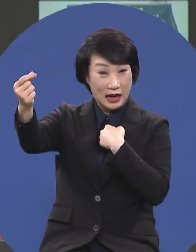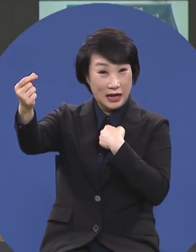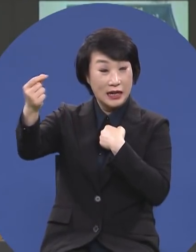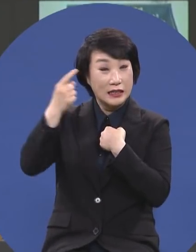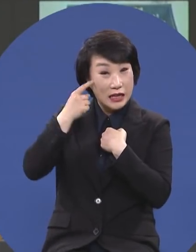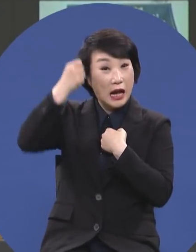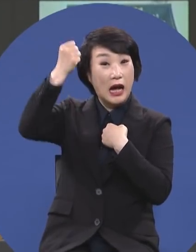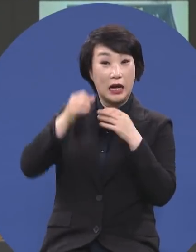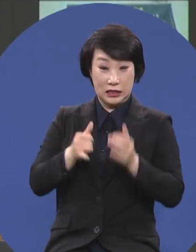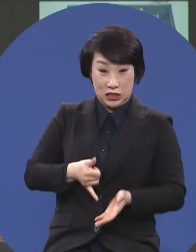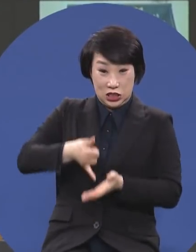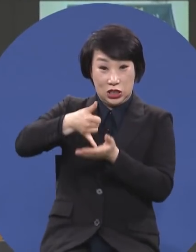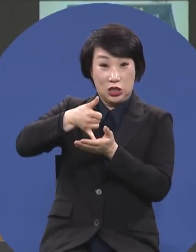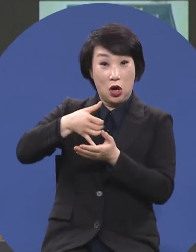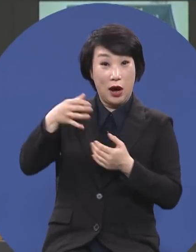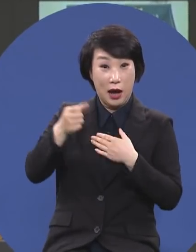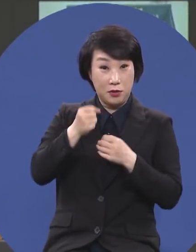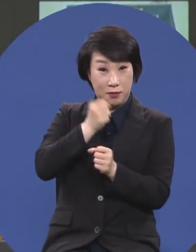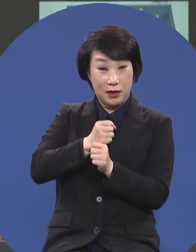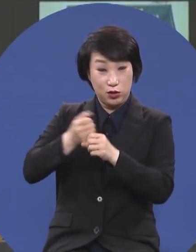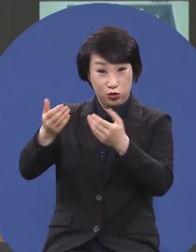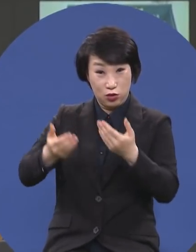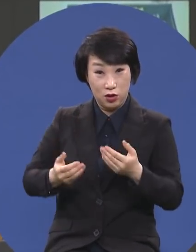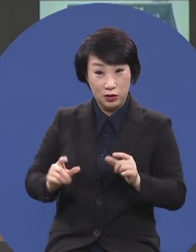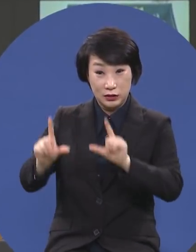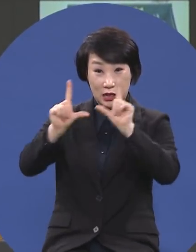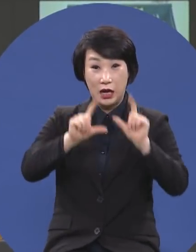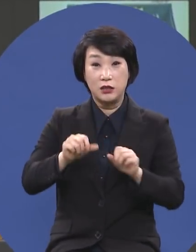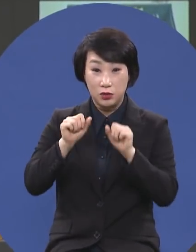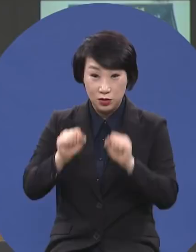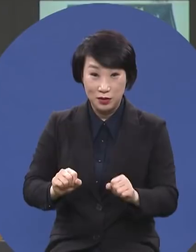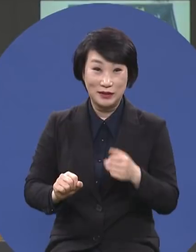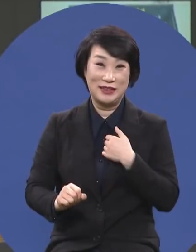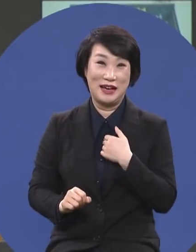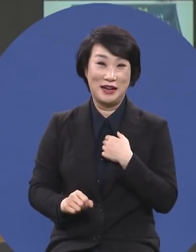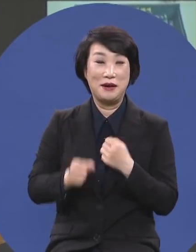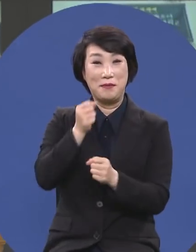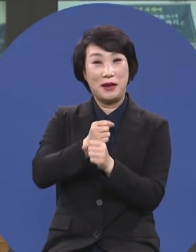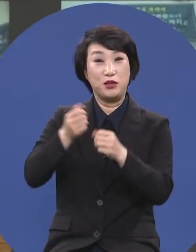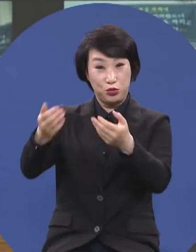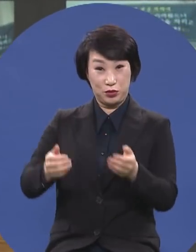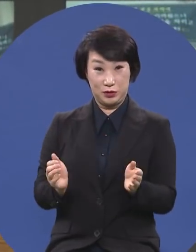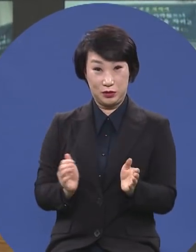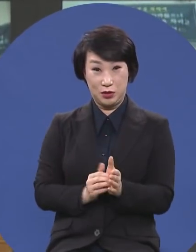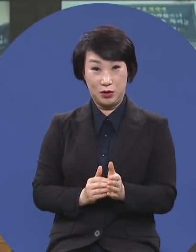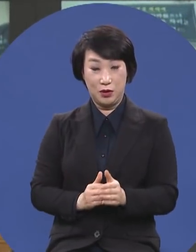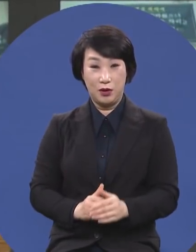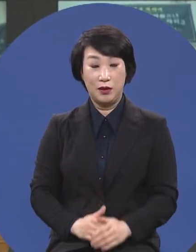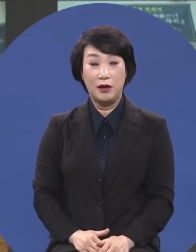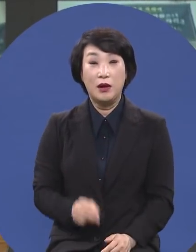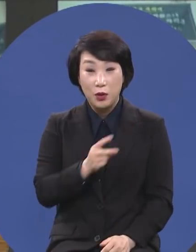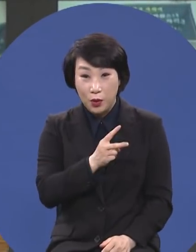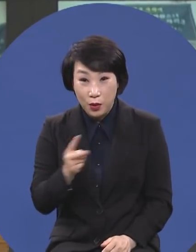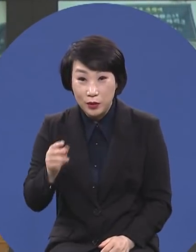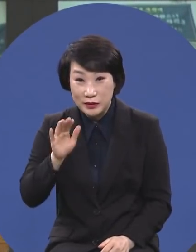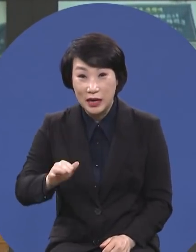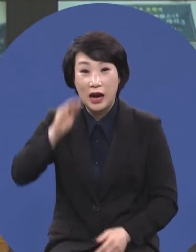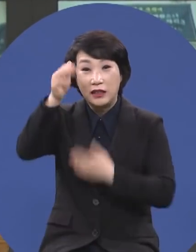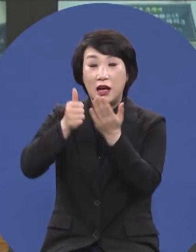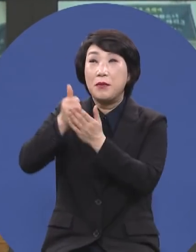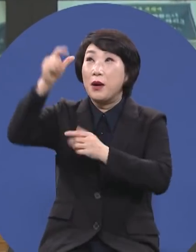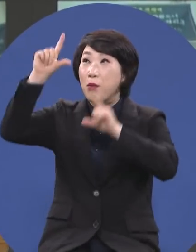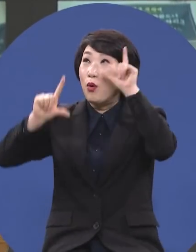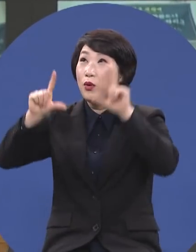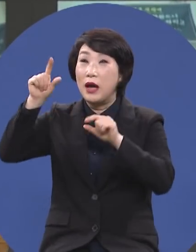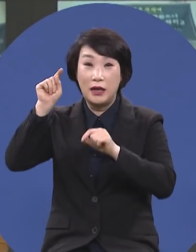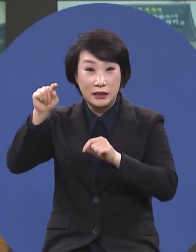생각하는 인격을 가지고 사는 존재로 창조하셨기에, 곧 하나님의